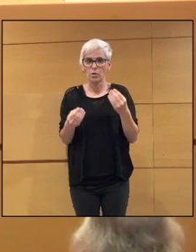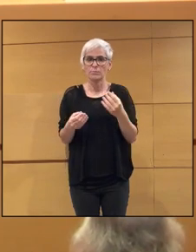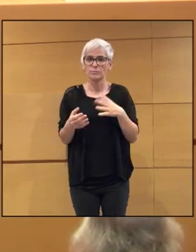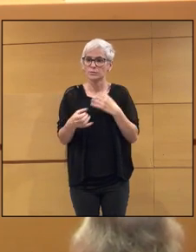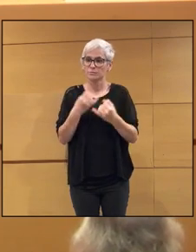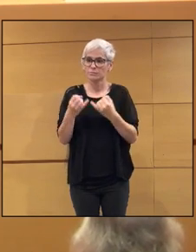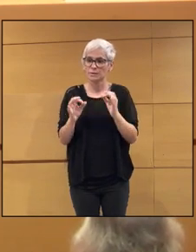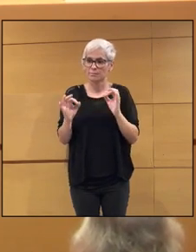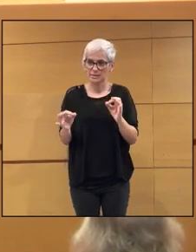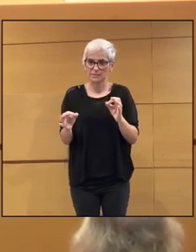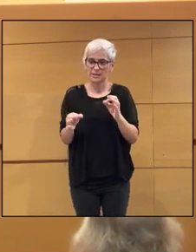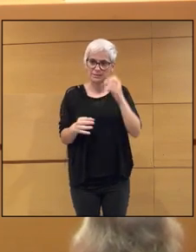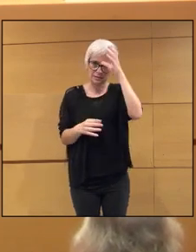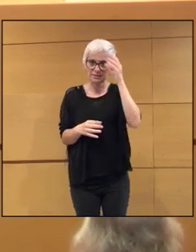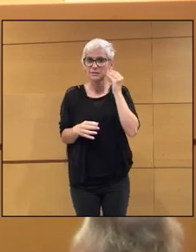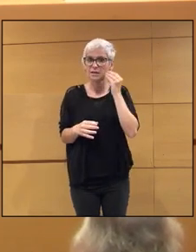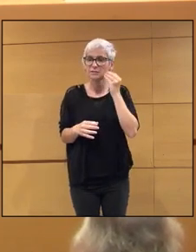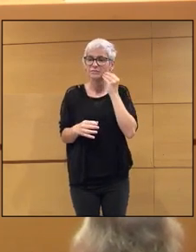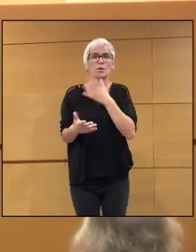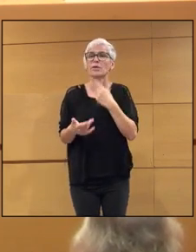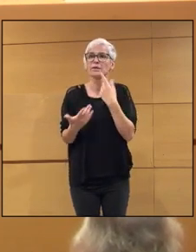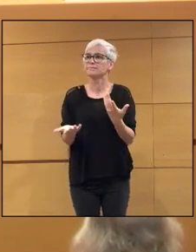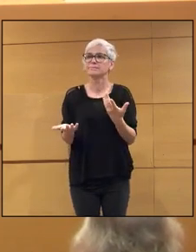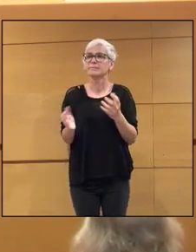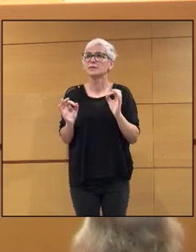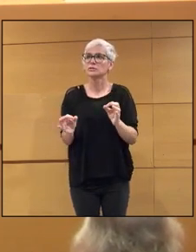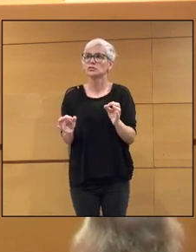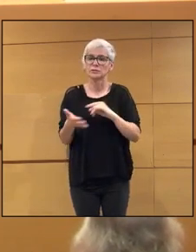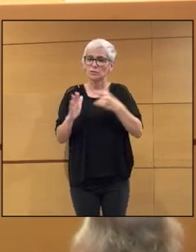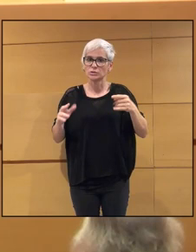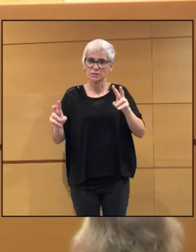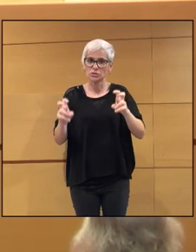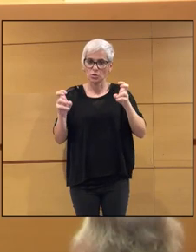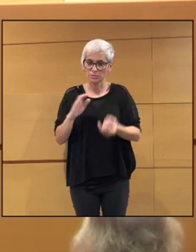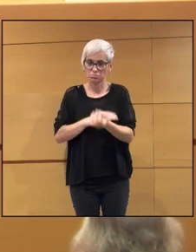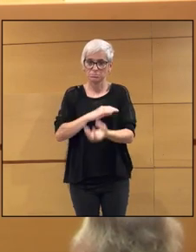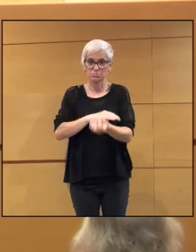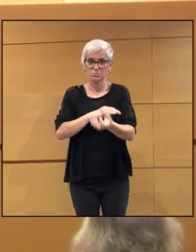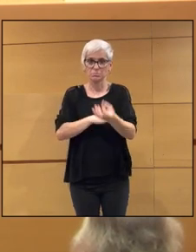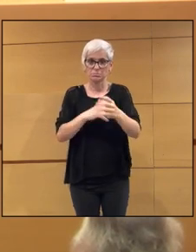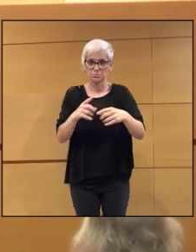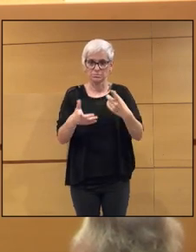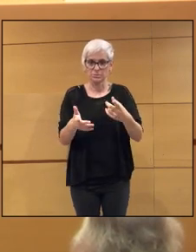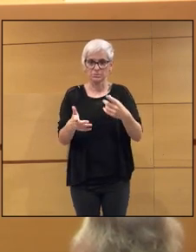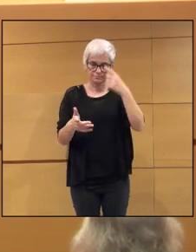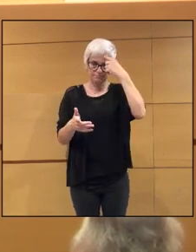a través de la intel·ligència artificial per agilitzar els... O sigui, són noves tecnologies que estan sorgint i que es podrien tenir en compte